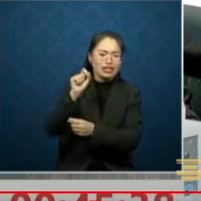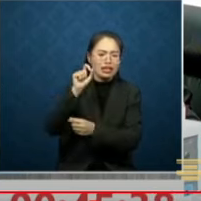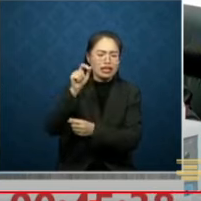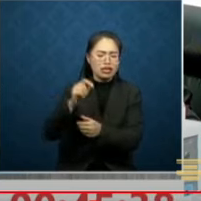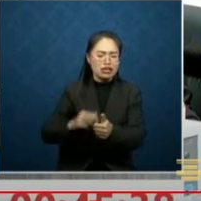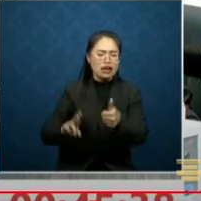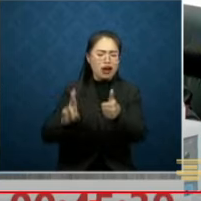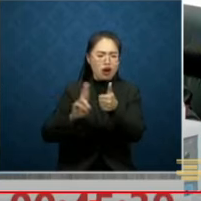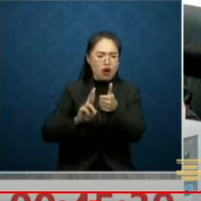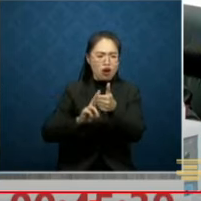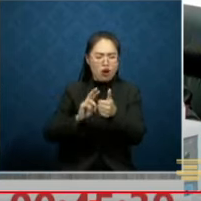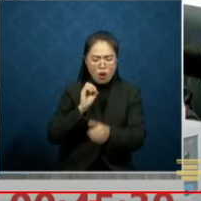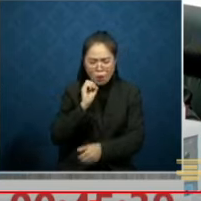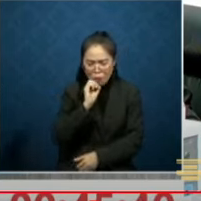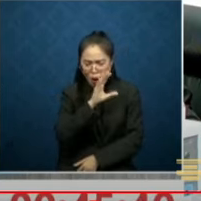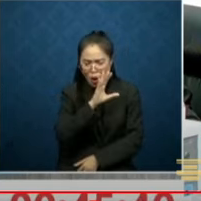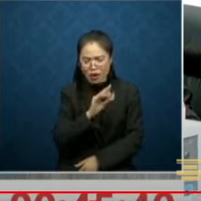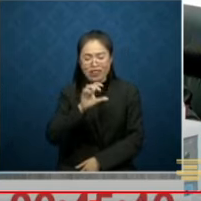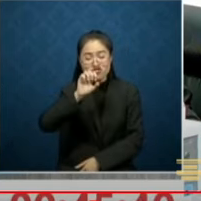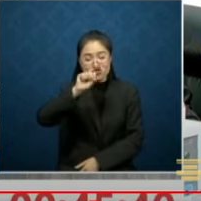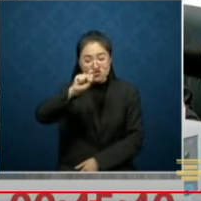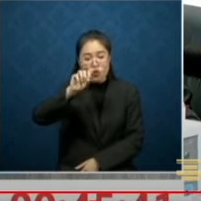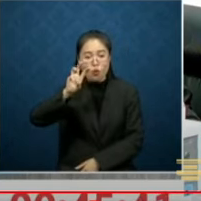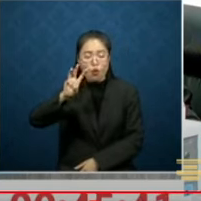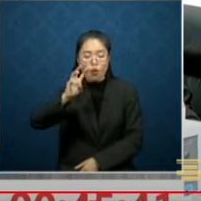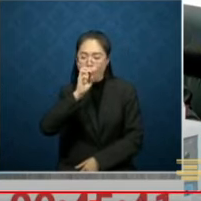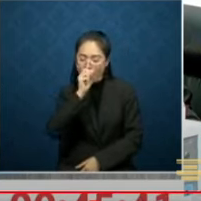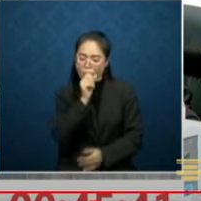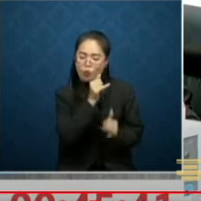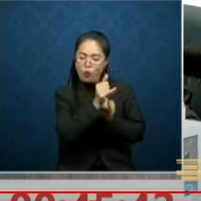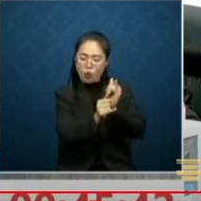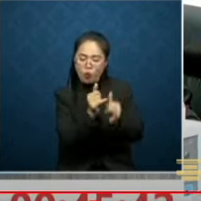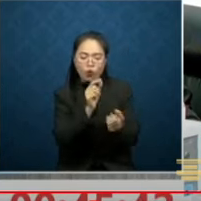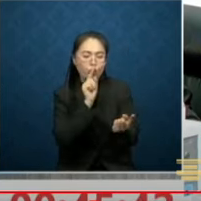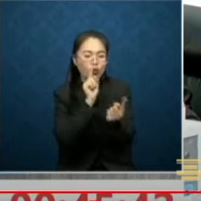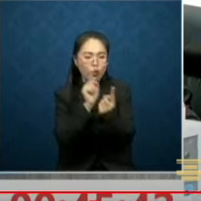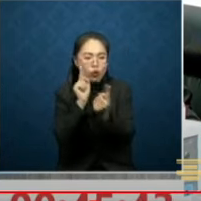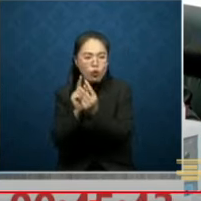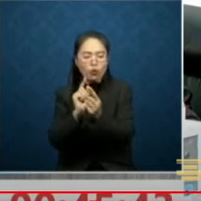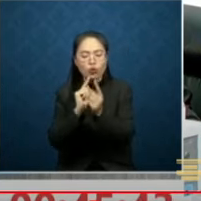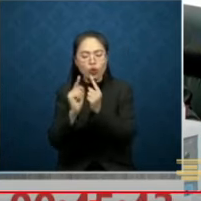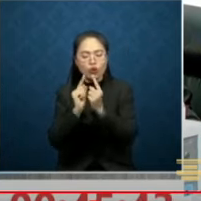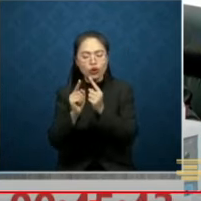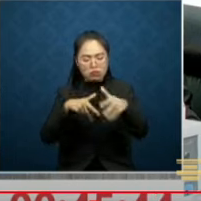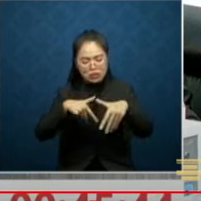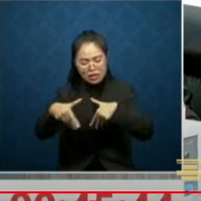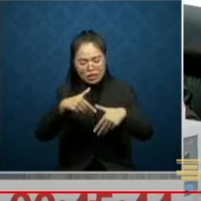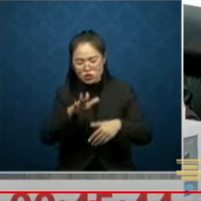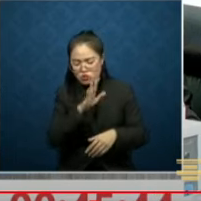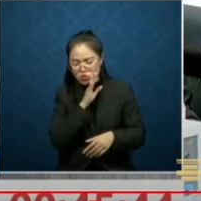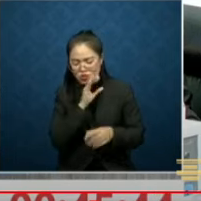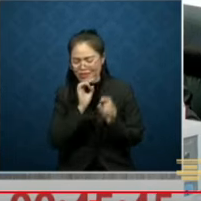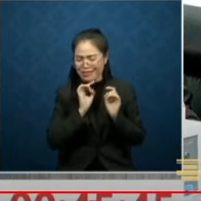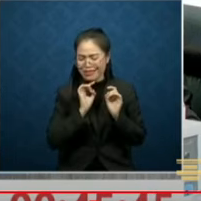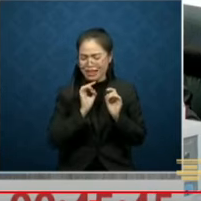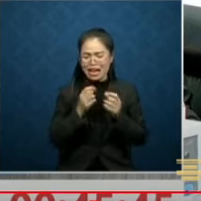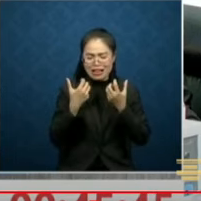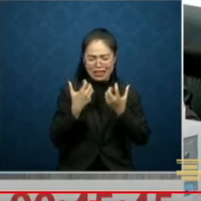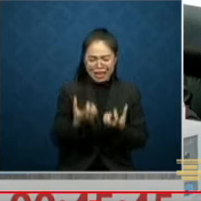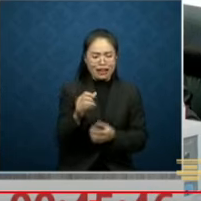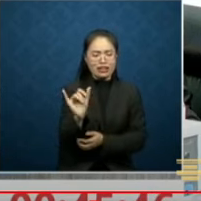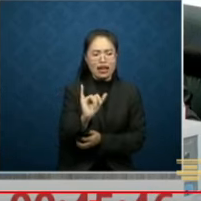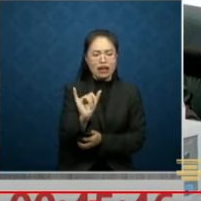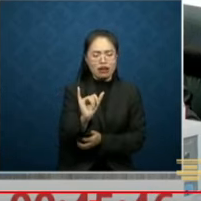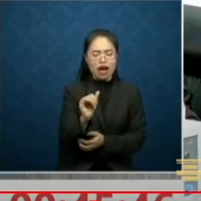ซึมลึกซึมยาวให้สว.ลงไปถามชาวบ้านว่าวิกฤตหรือไม่ถ้าใครบอกว่าไม่วิกฤตให้กลับมาบอกด้วย